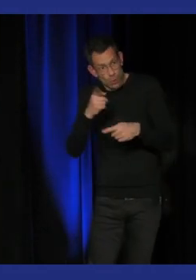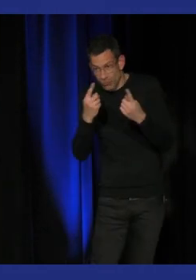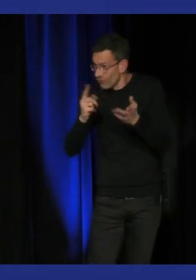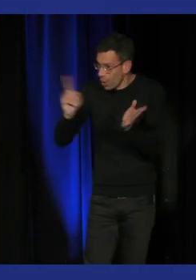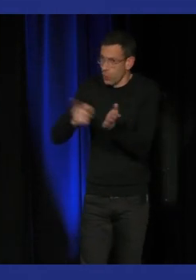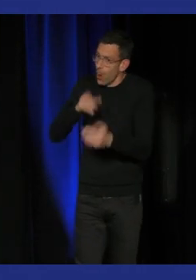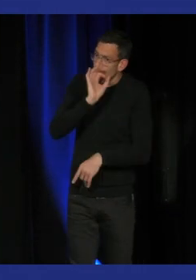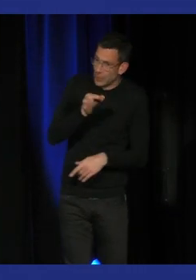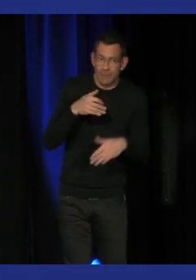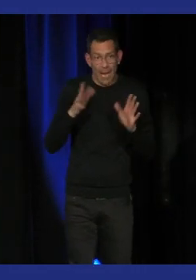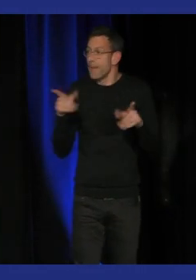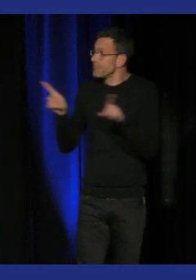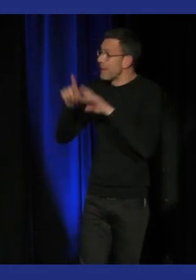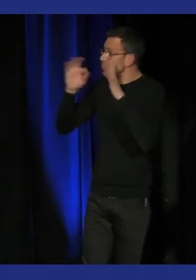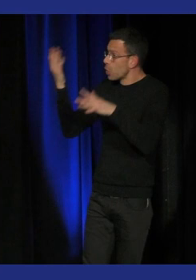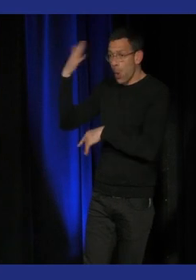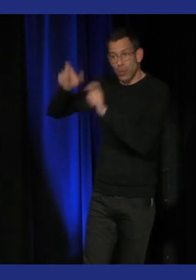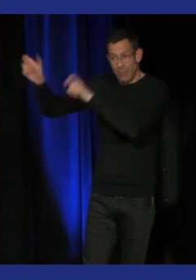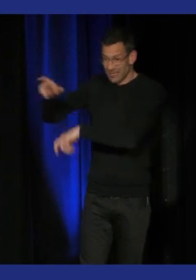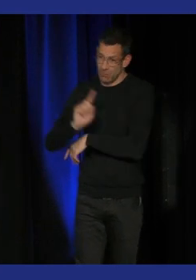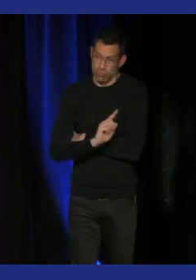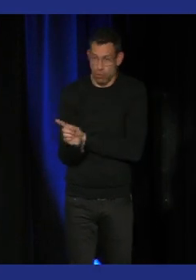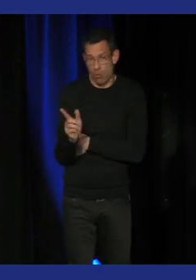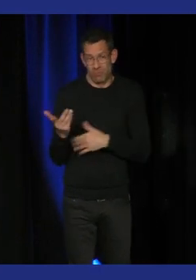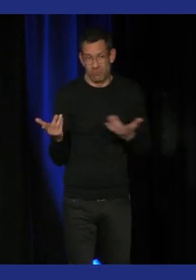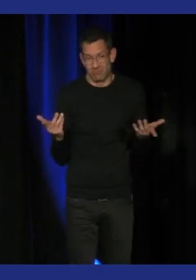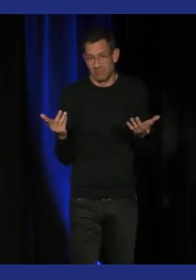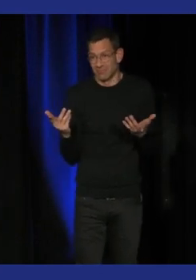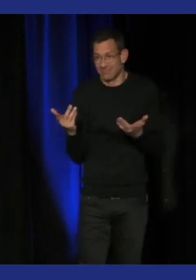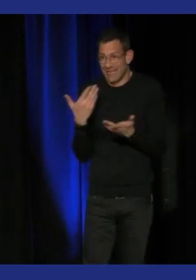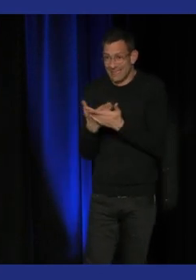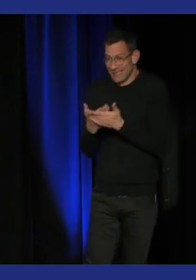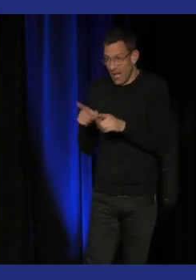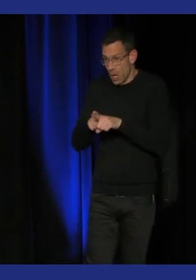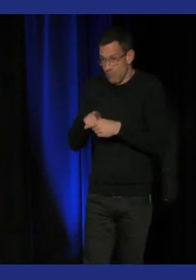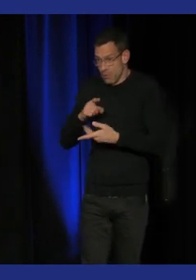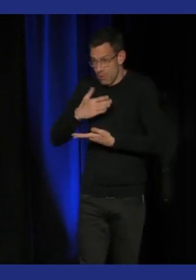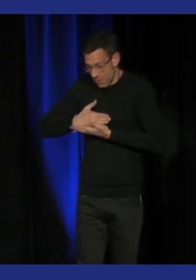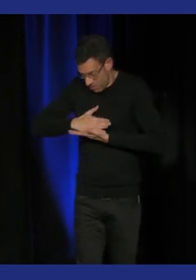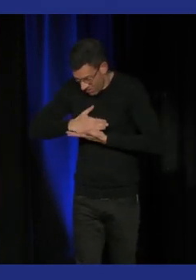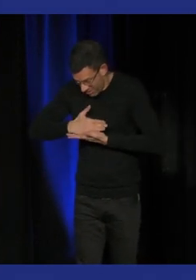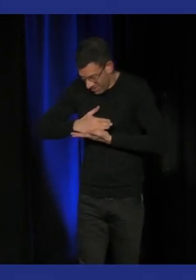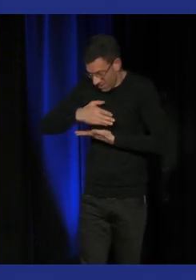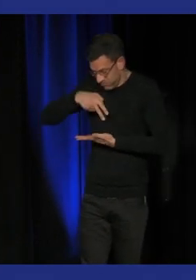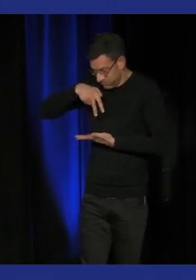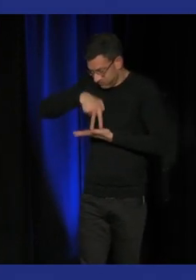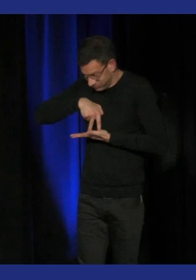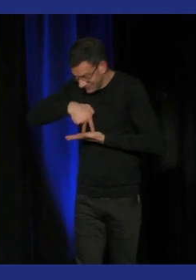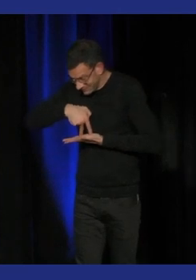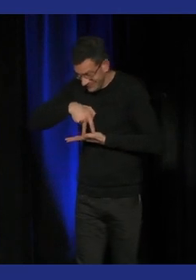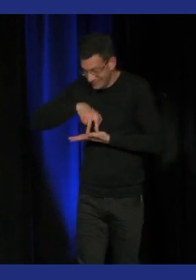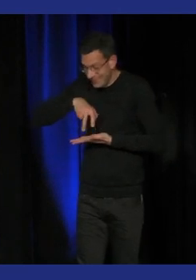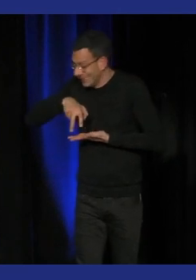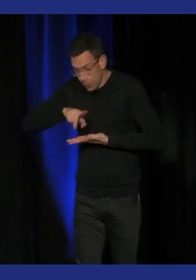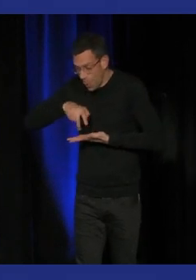un autre jour que les autres, et c'est cette situation de seuil. Voilà. Donc. Ok, oui, j'ai